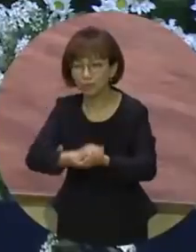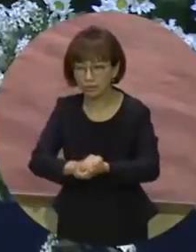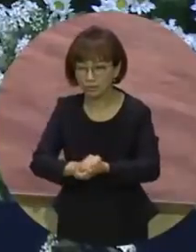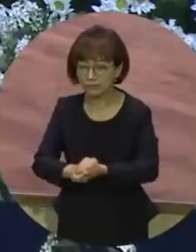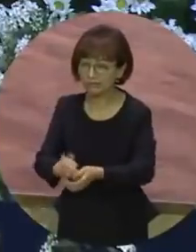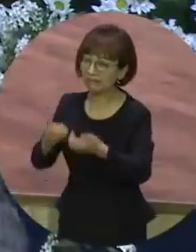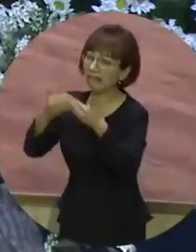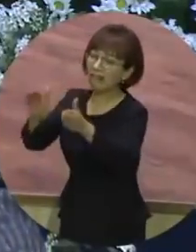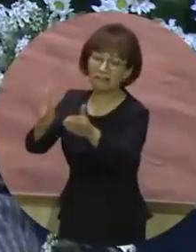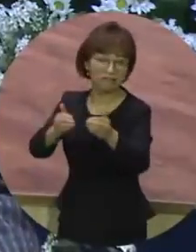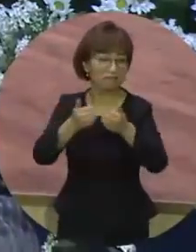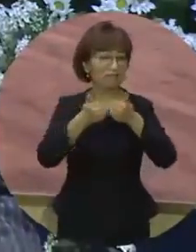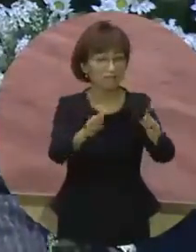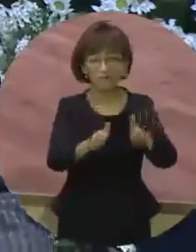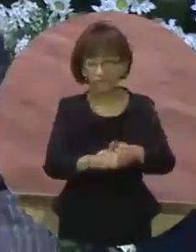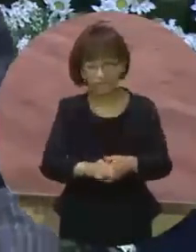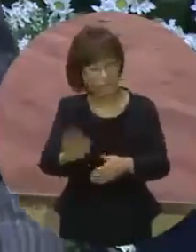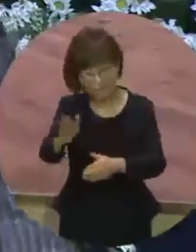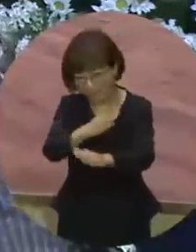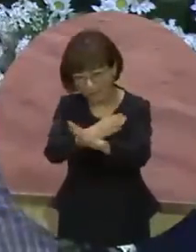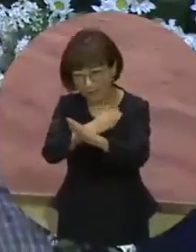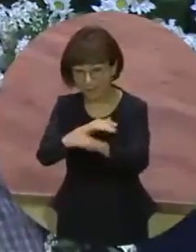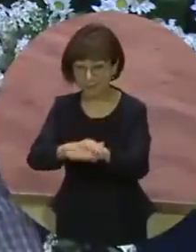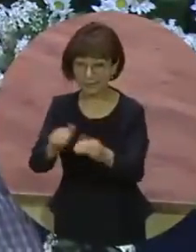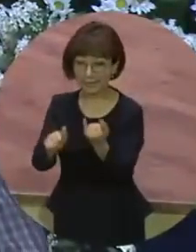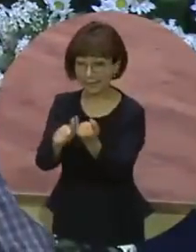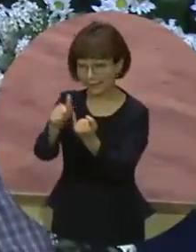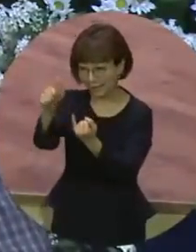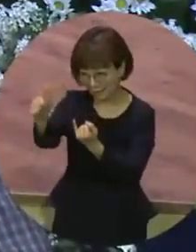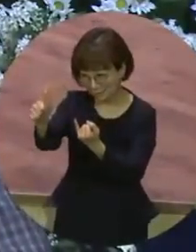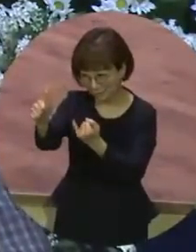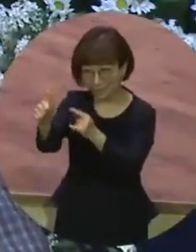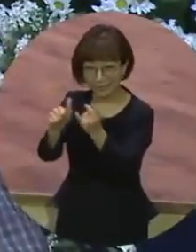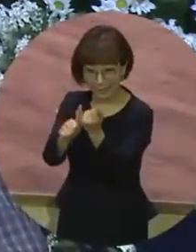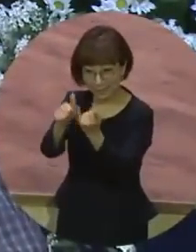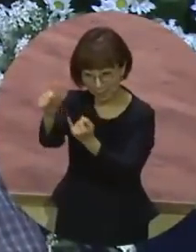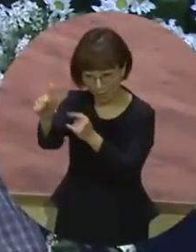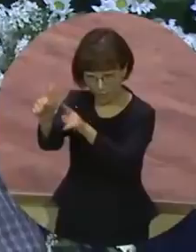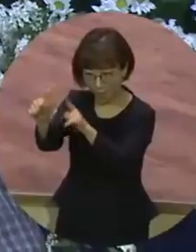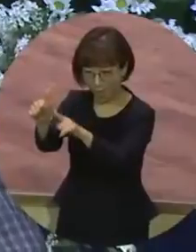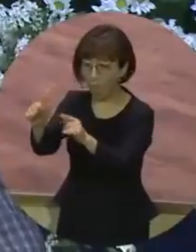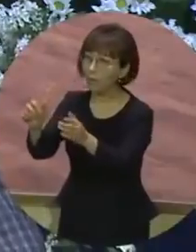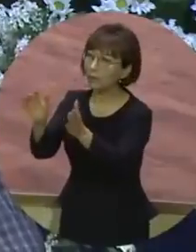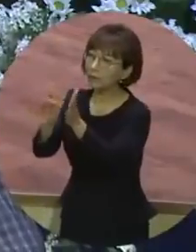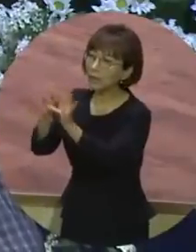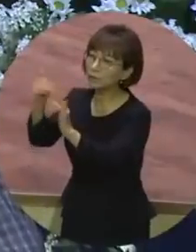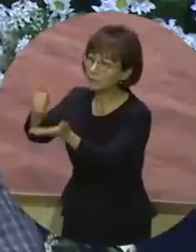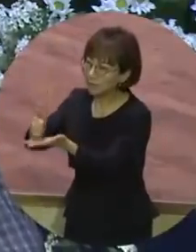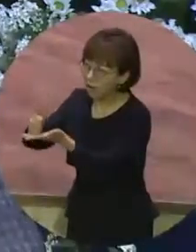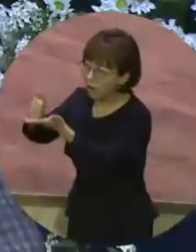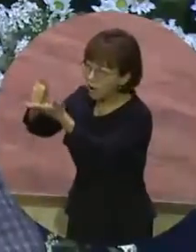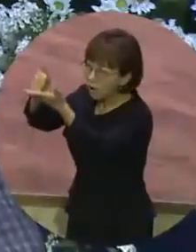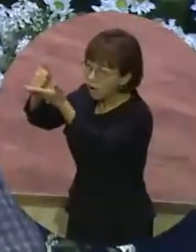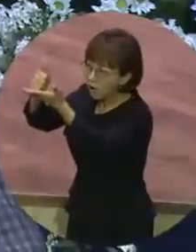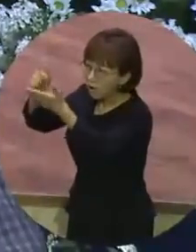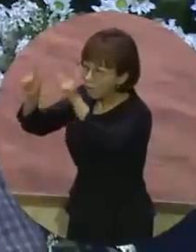성경은 남편을 주님 대하듯이 대라. 이 사라는요 아브라함을 주님 대하듯이 대했다. 남편에